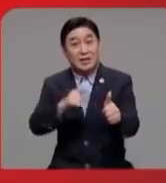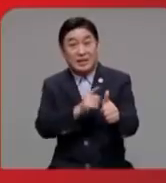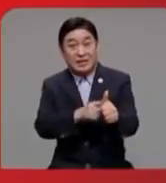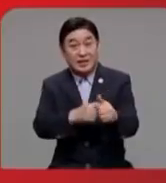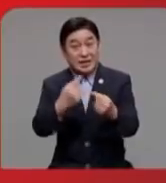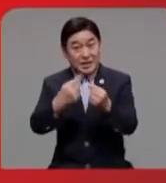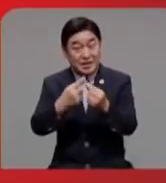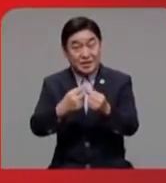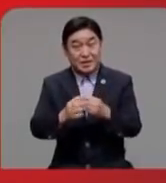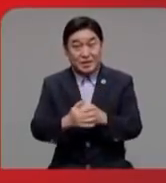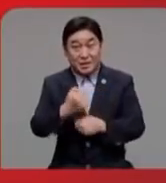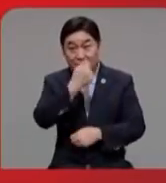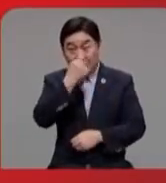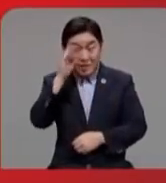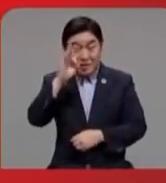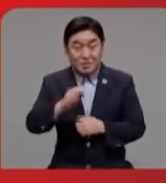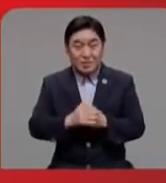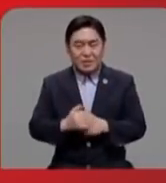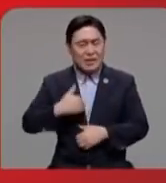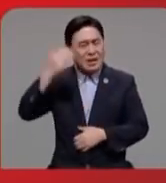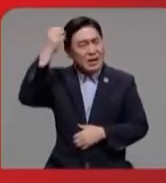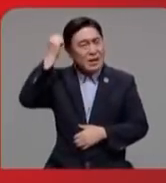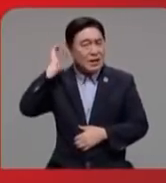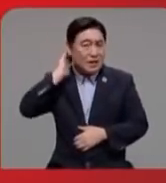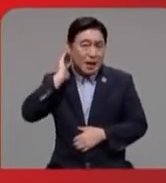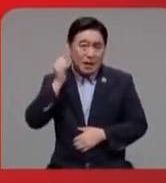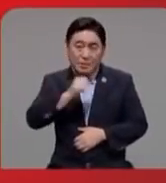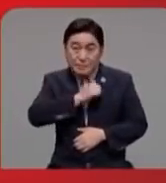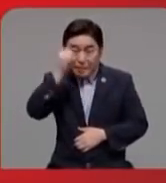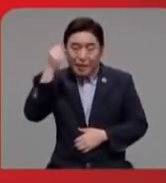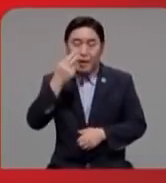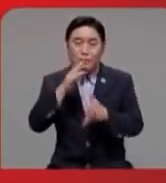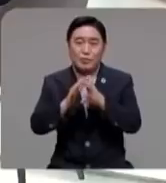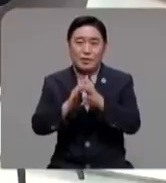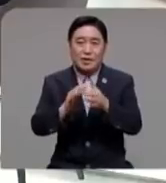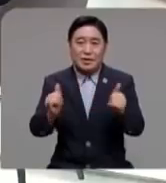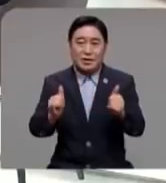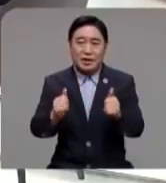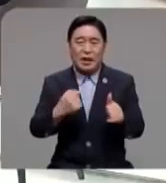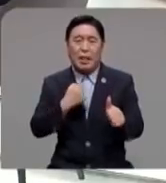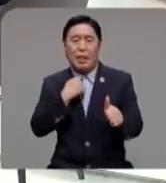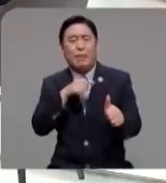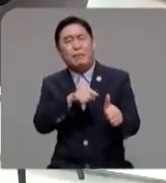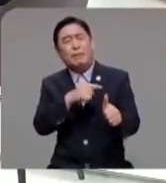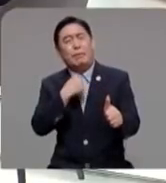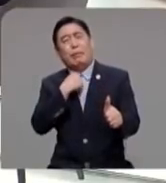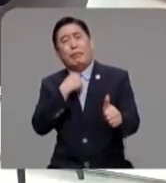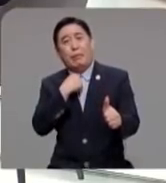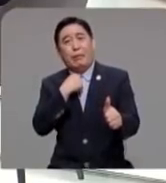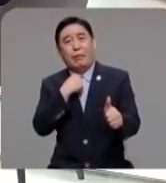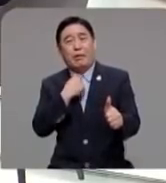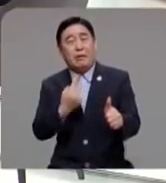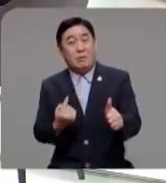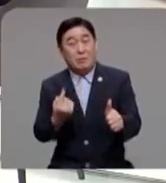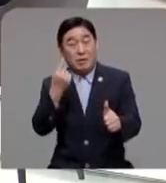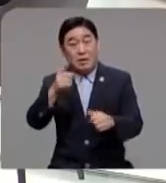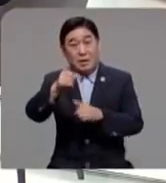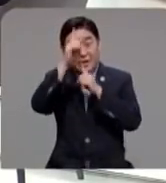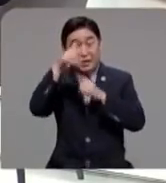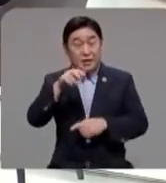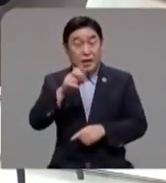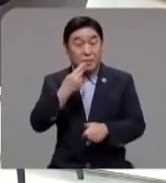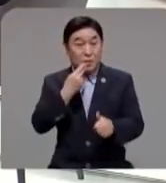확인해 보시죠. 아니요, 제 말이 틀린다. 제 기억에는 대통령이 된 후보는 비호감도가 그렇게 높아가지고는 이재명